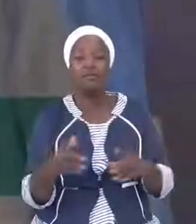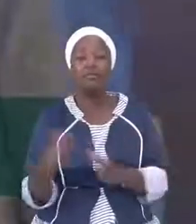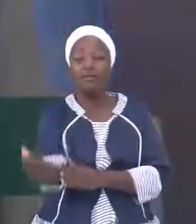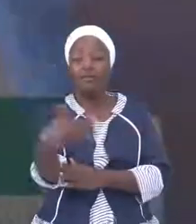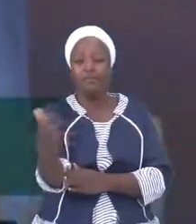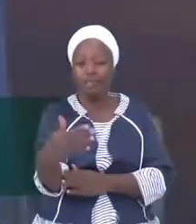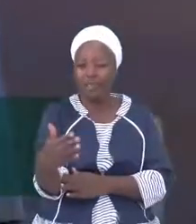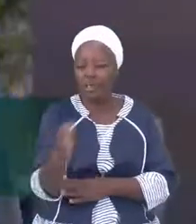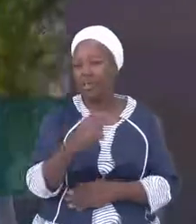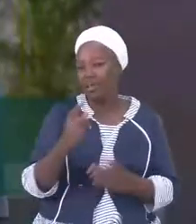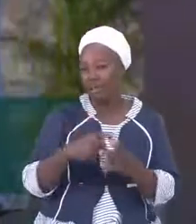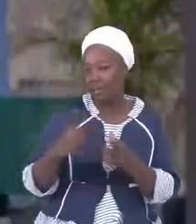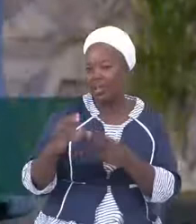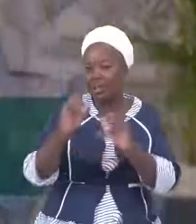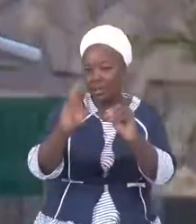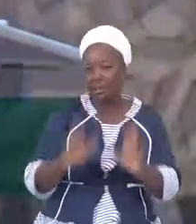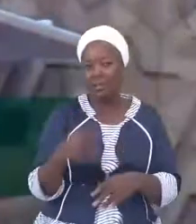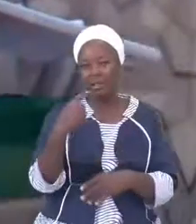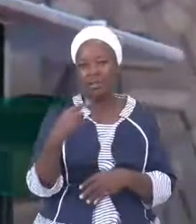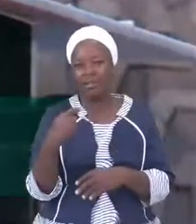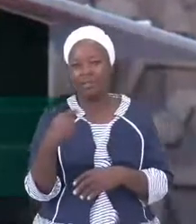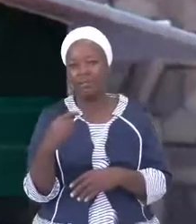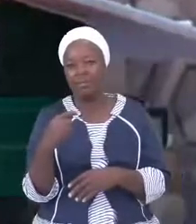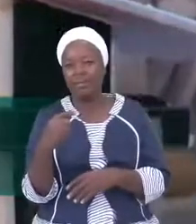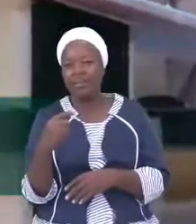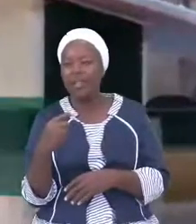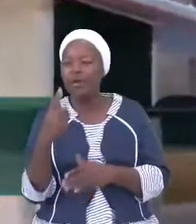un grand poisson. Et puis le maître a dit,